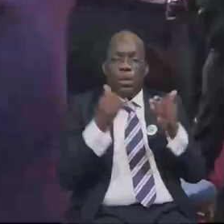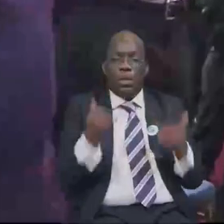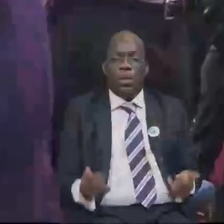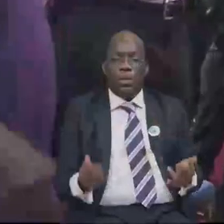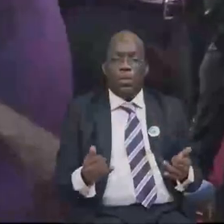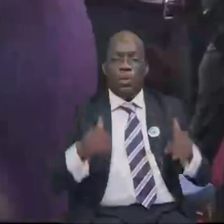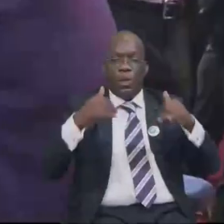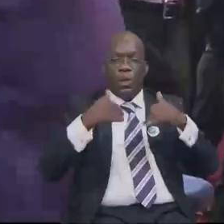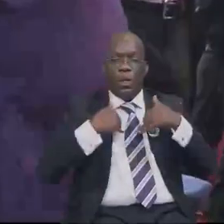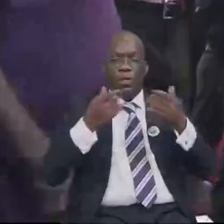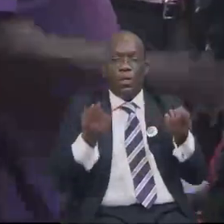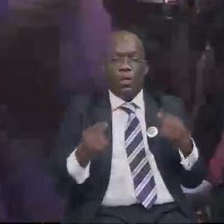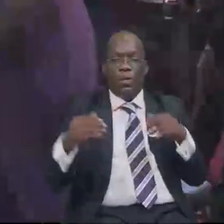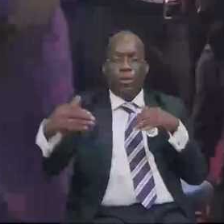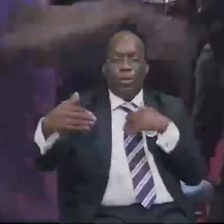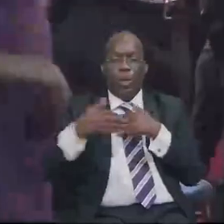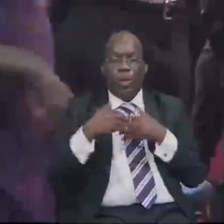T'es revenu.